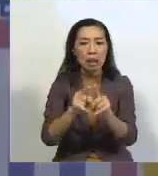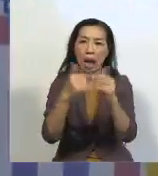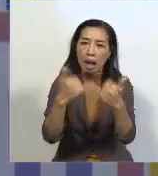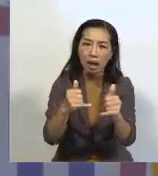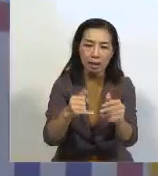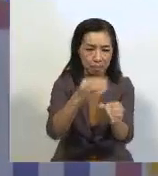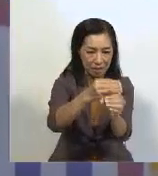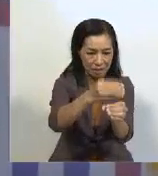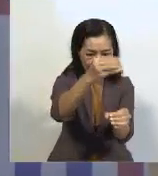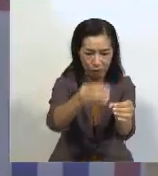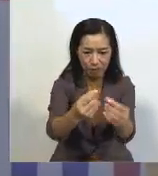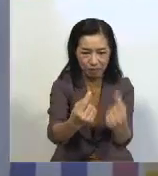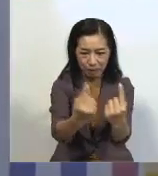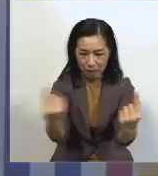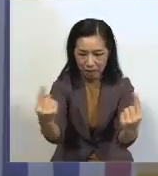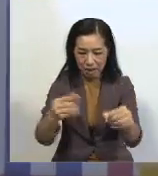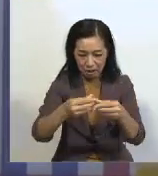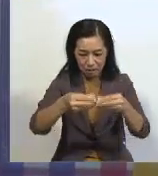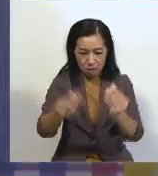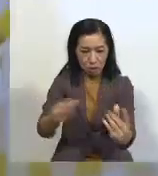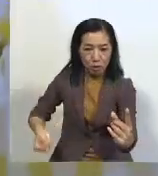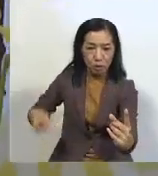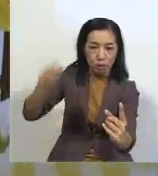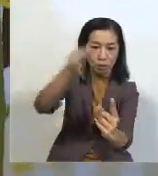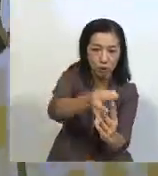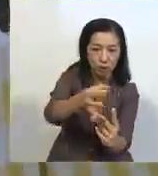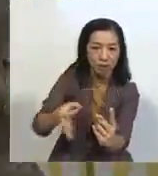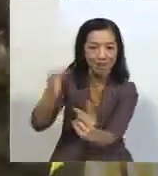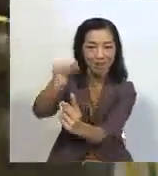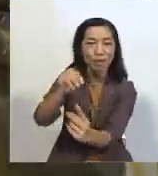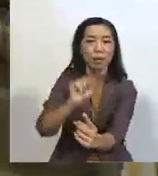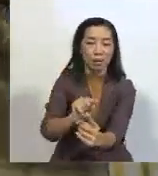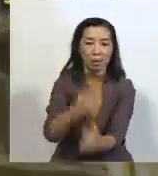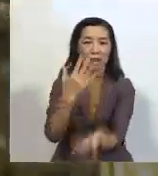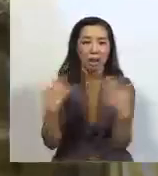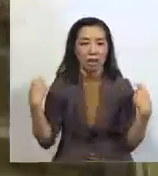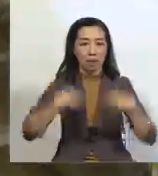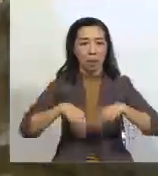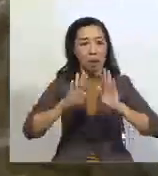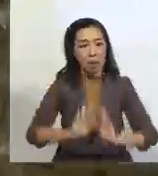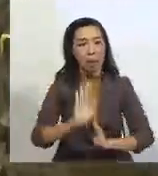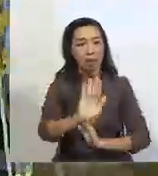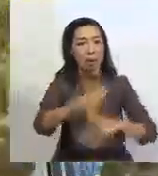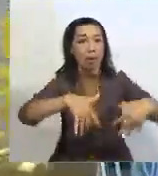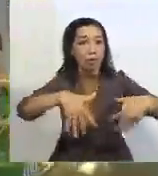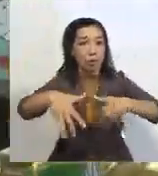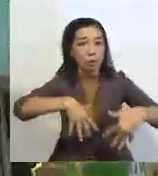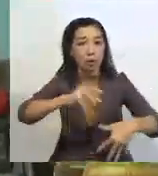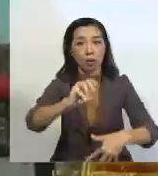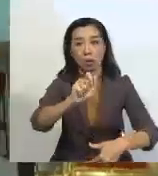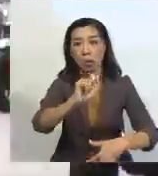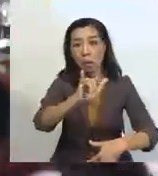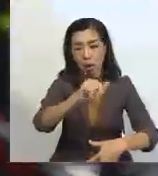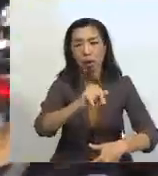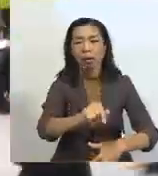ามันรวมถึงวัฒนธรรมการแต่งกายและวิถีชีวิตของชาวมอญก็เรียกว่าเป็นเอกลักษณ์ท้องถิ่นนะครับ